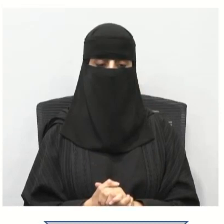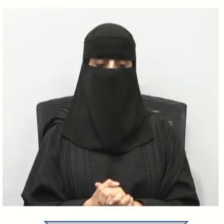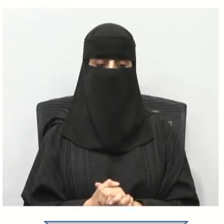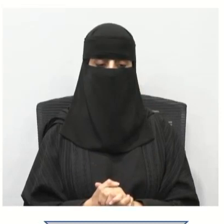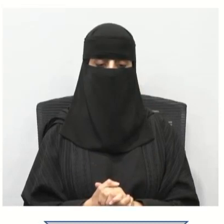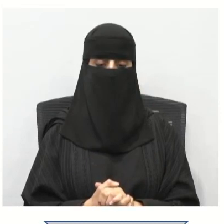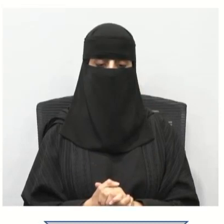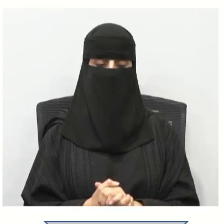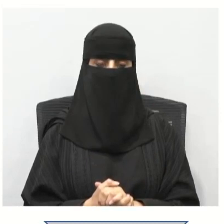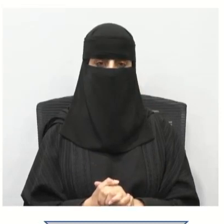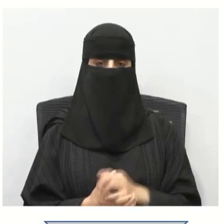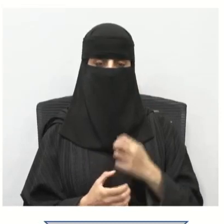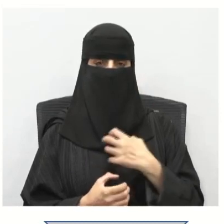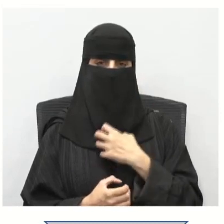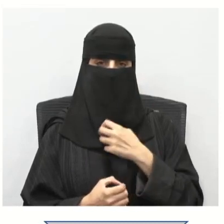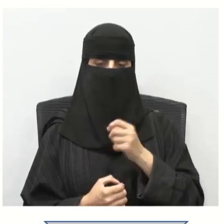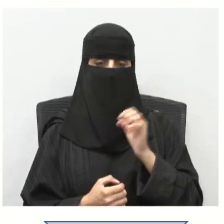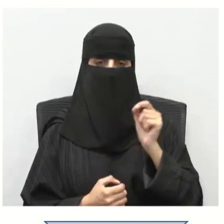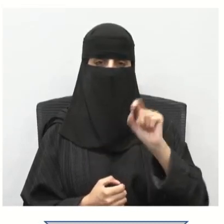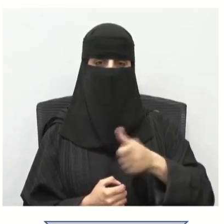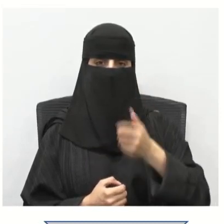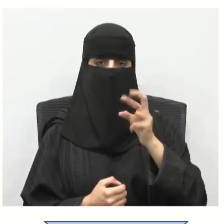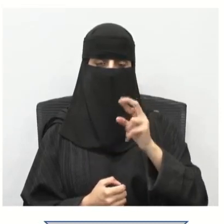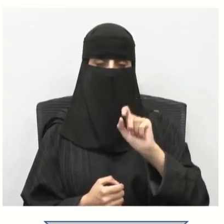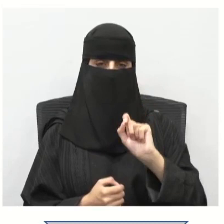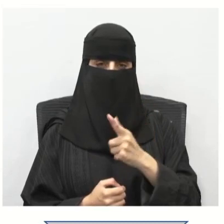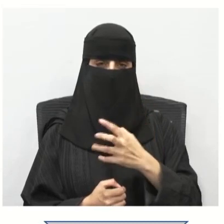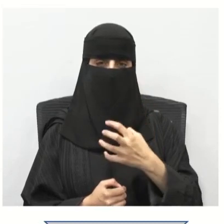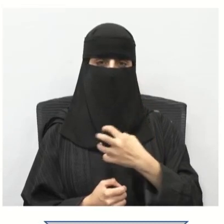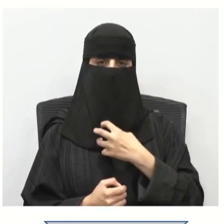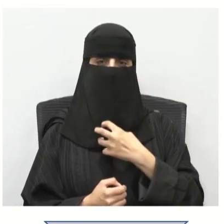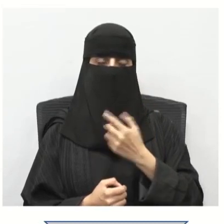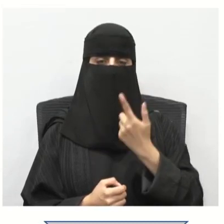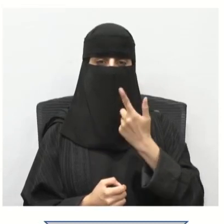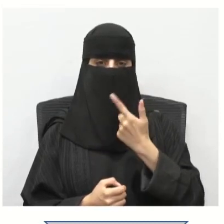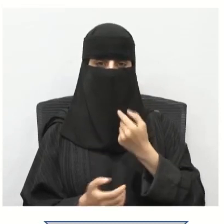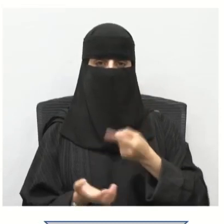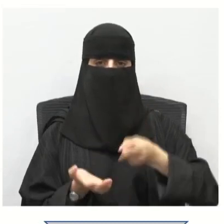قدرته انزعج فواز واراد ان يثبت